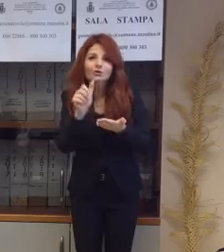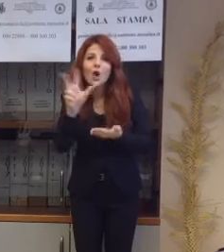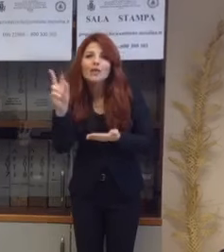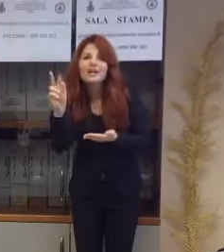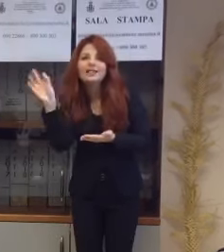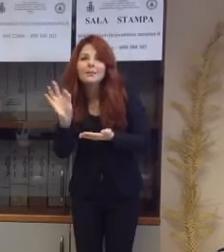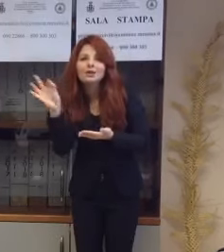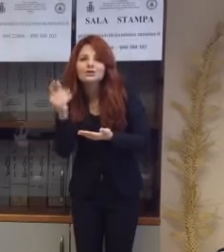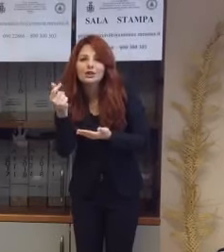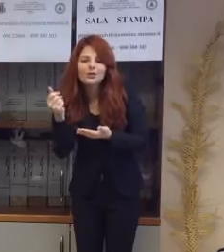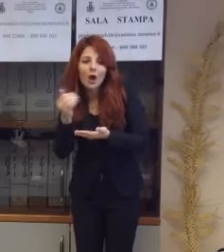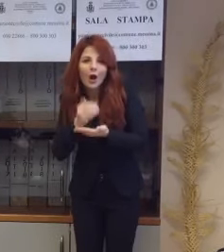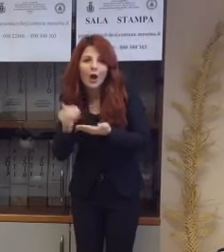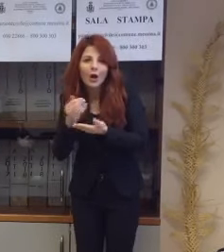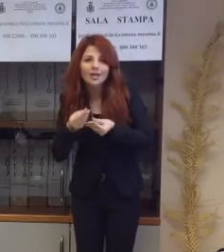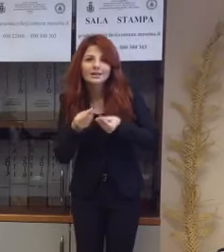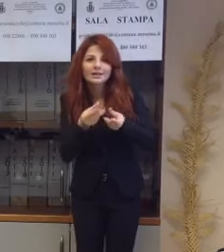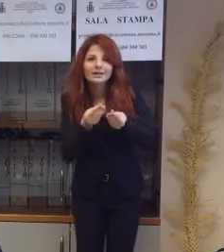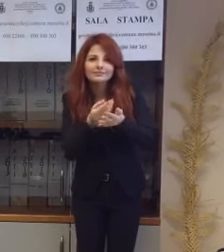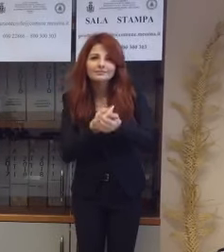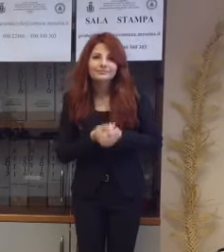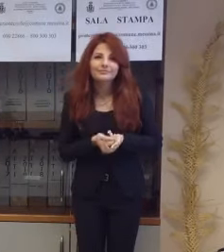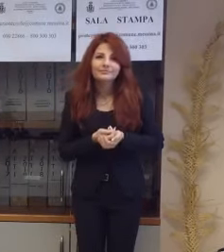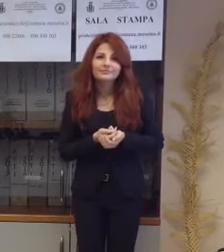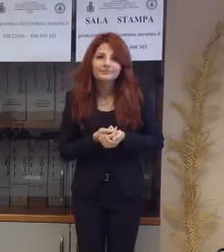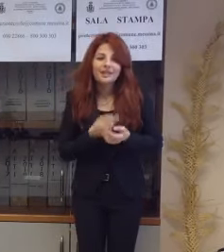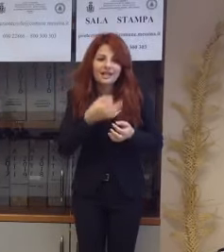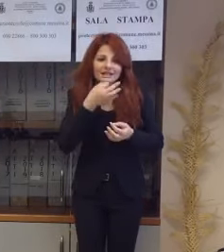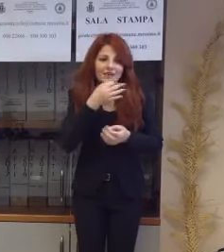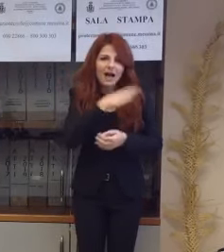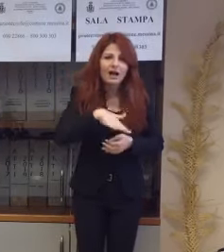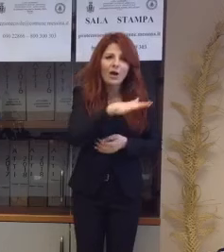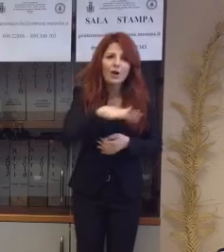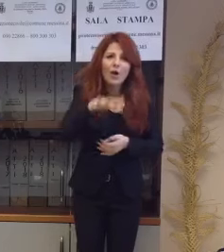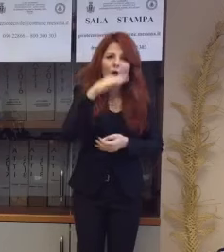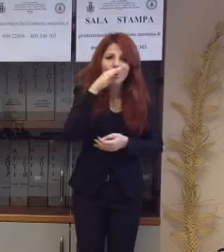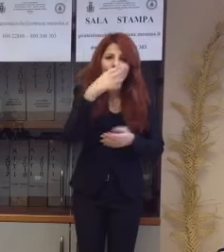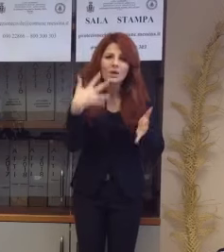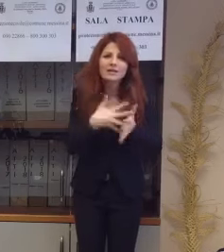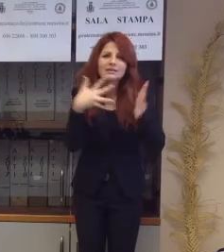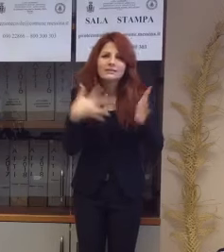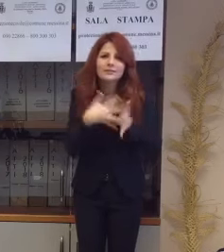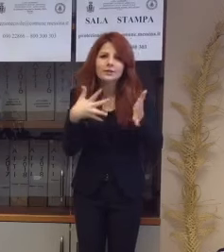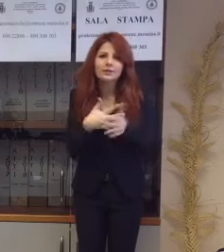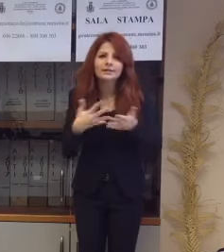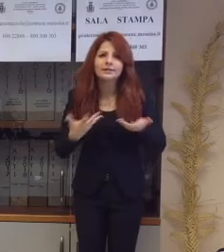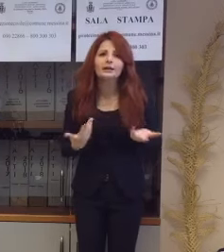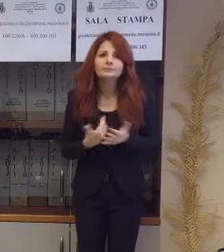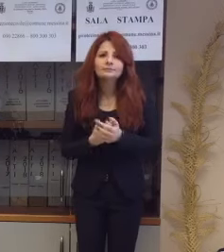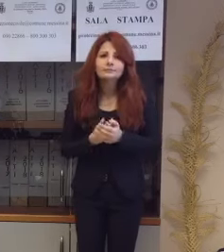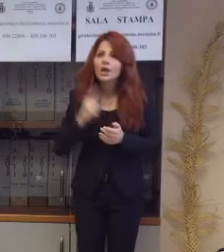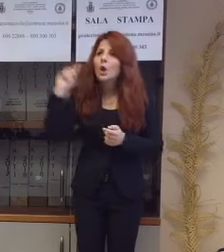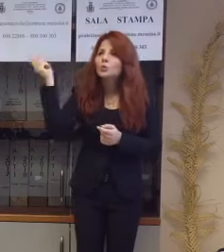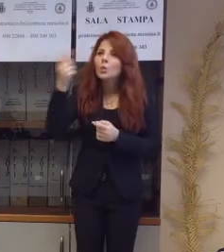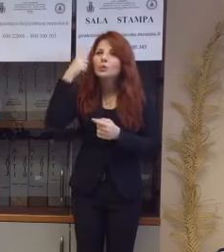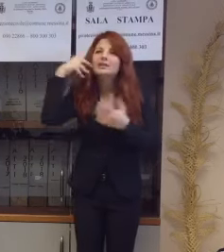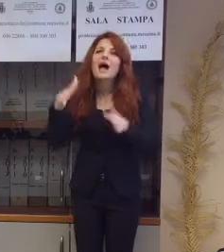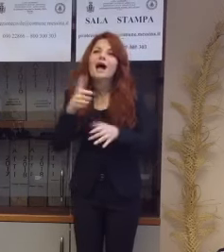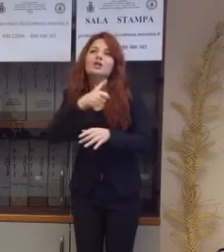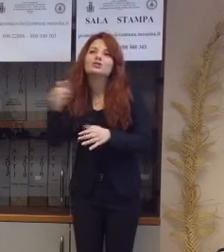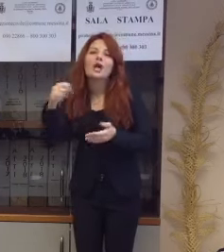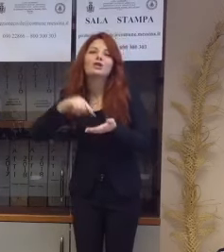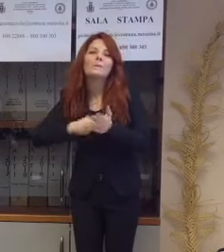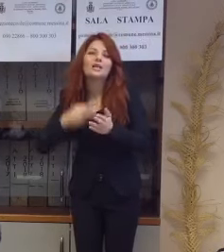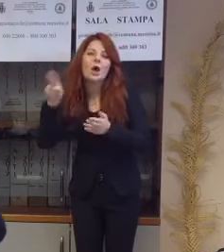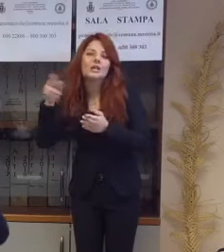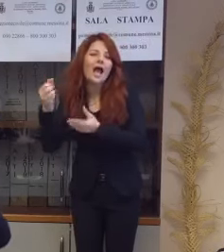difficoltà tutti i comuni, perché tutto il mondo sa che avevi mandato invece 100 milioni di euro. Perché non dite quando ci rimandate?